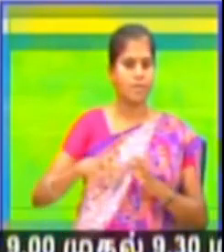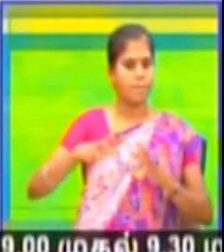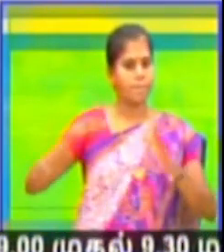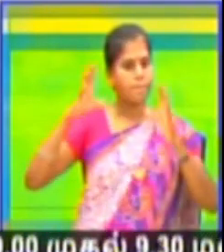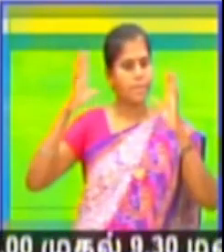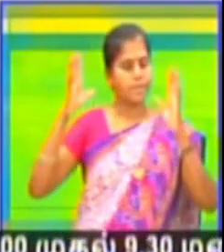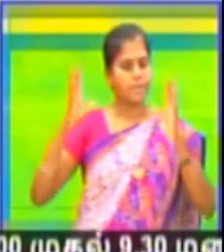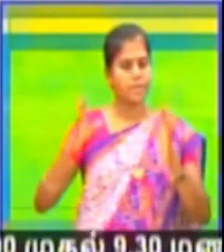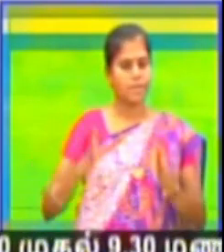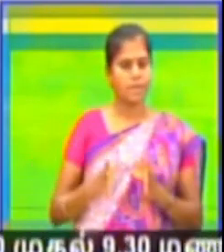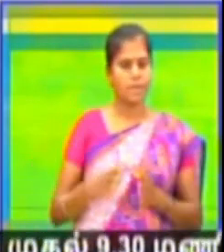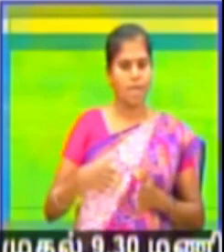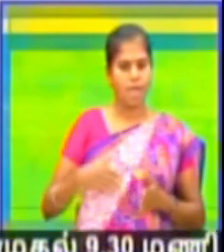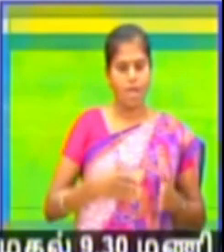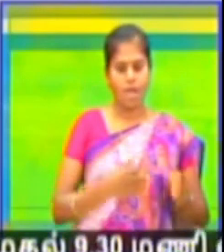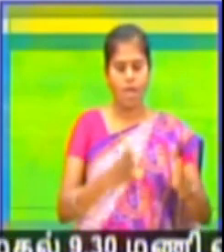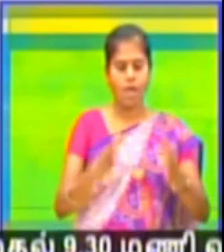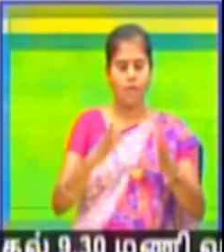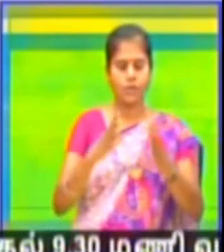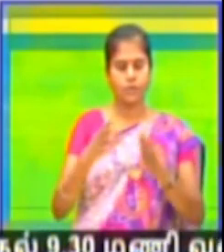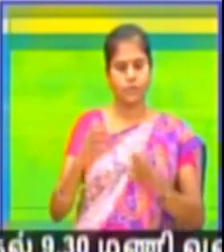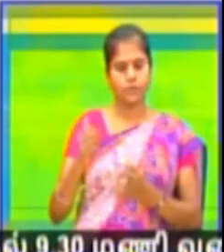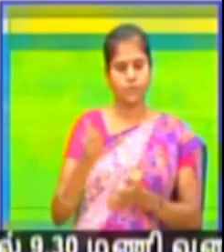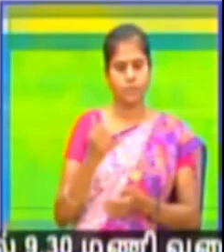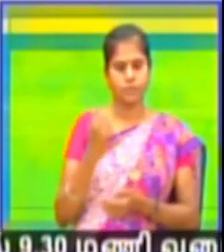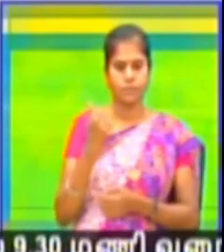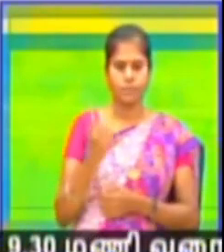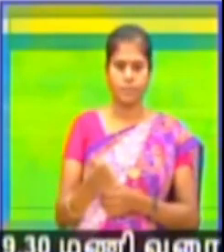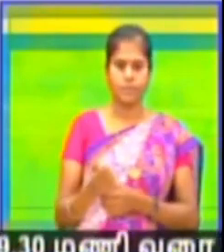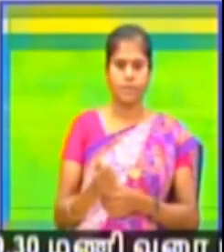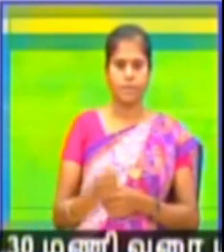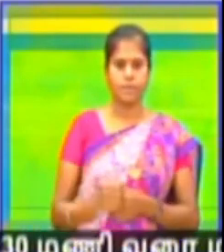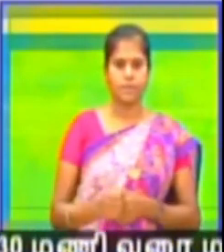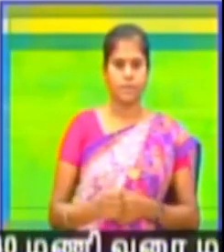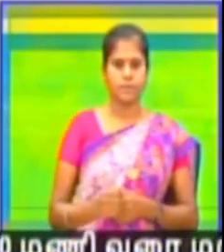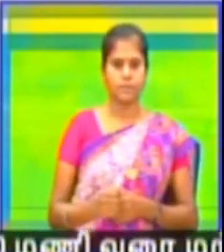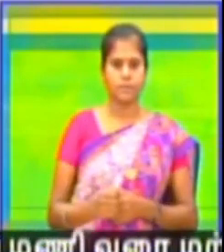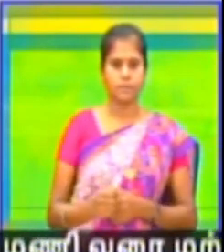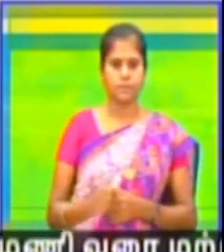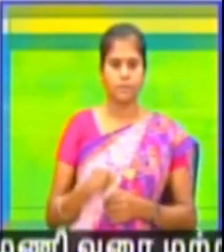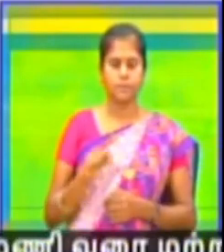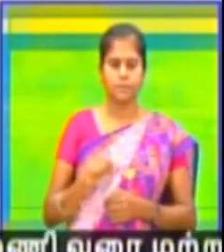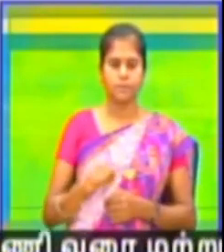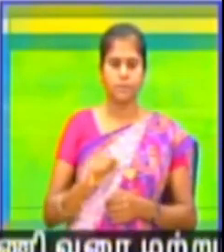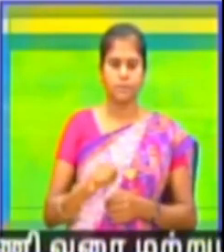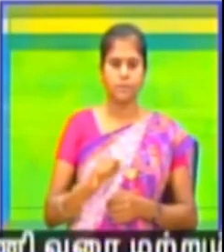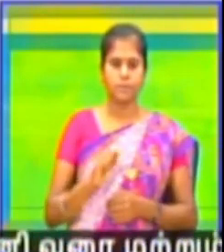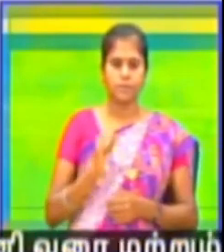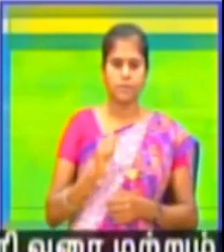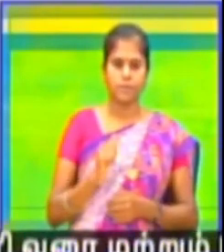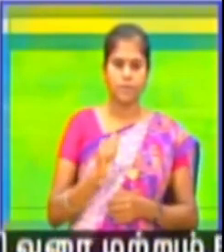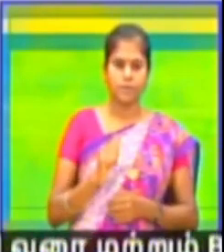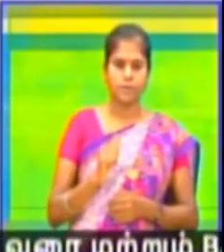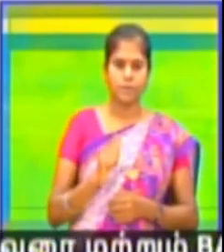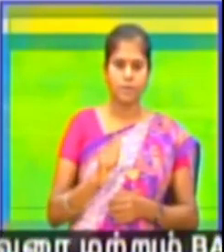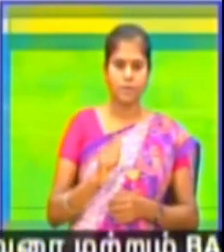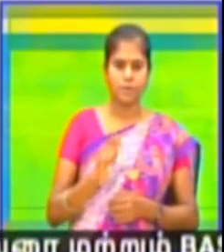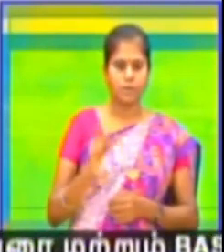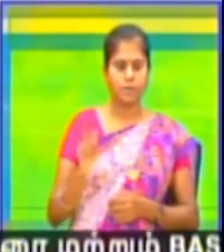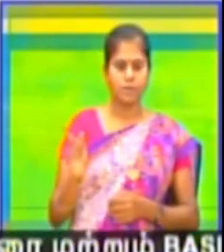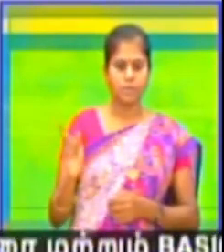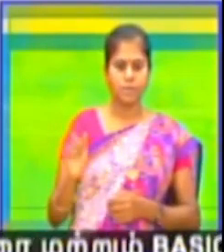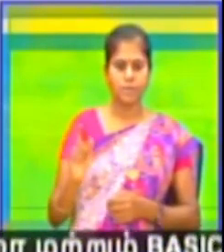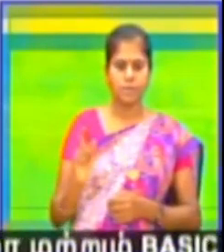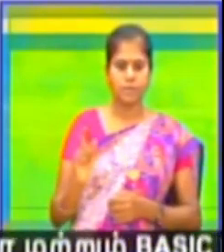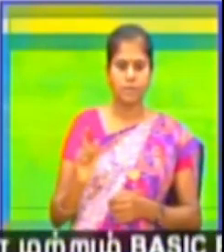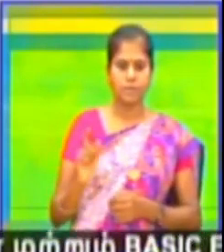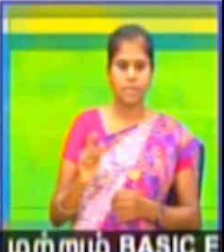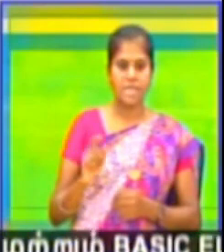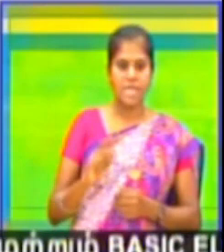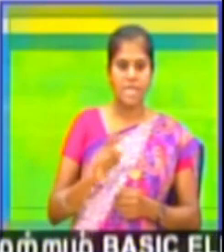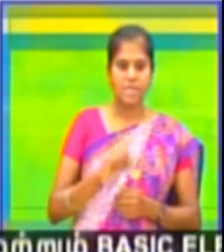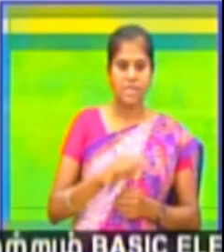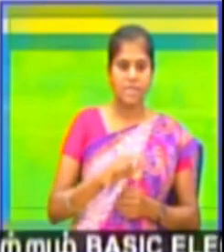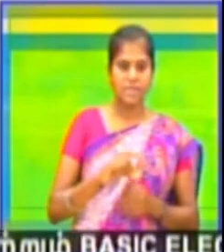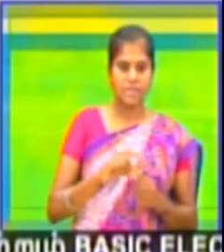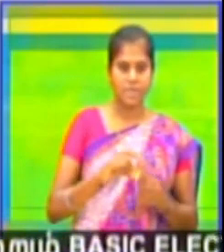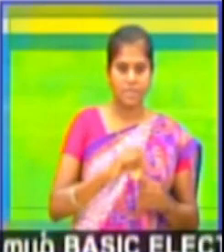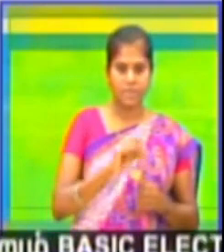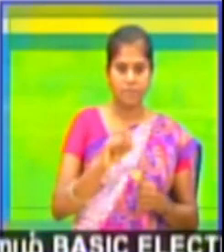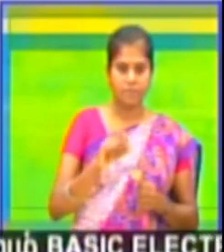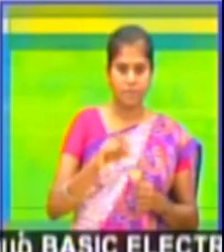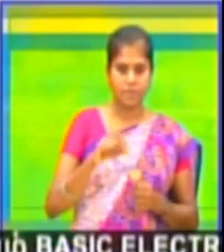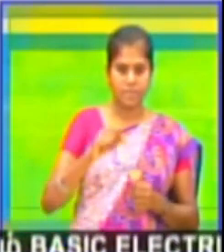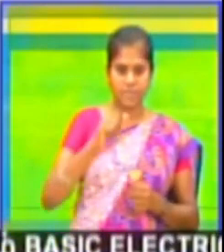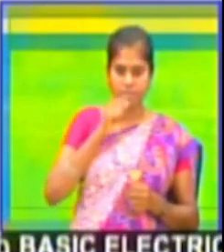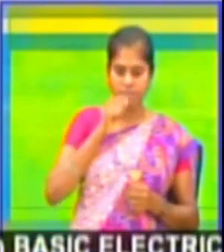வட அமெரிக்காவிலேயே இரண்டாவது மிகப்பெரிய ஆற்றுப்படுகை. இது எங்கே ஆரம்பிக்குது? கிரேட் ஸ்லேவ் ஏரியில் ஆரம்பித்து